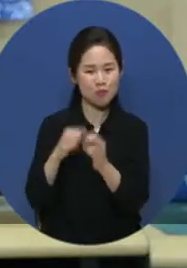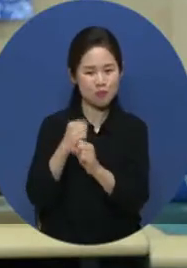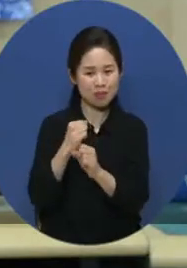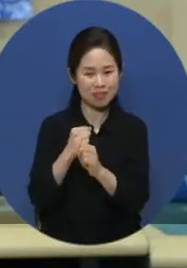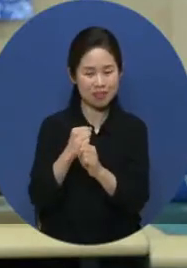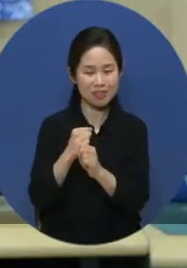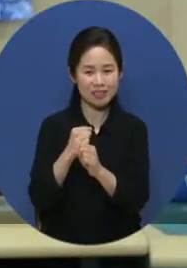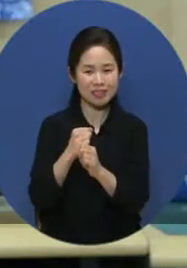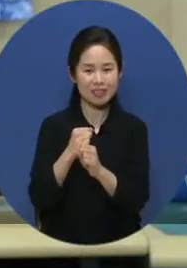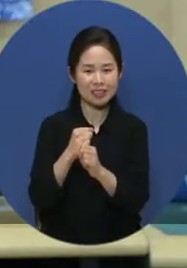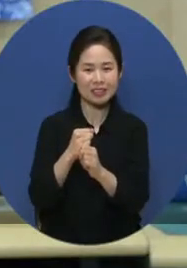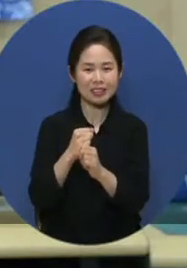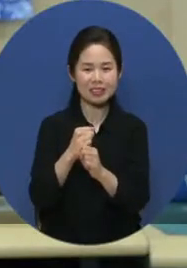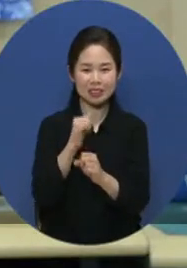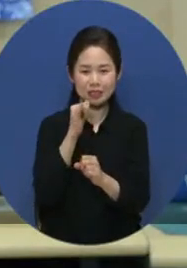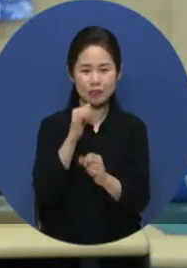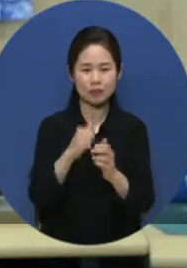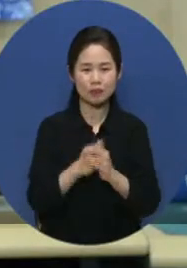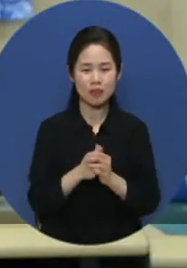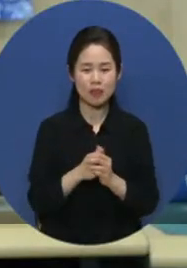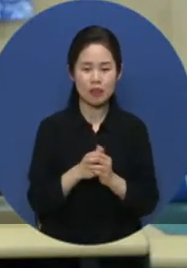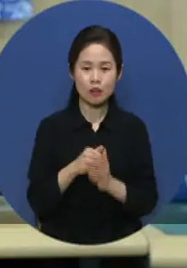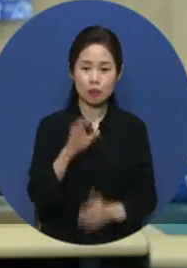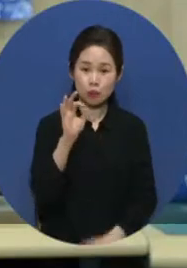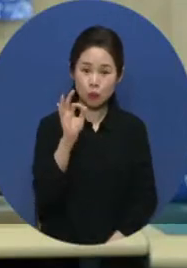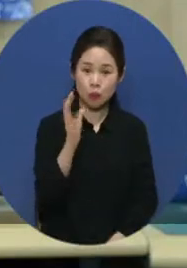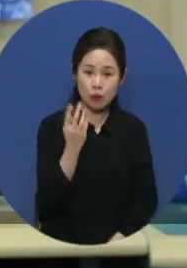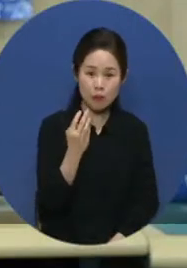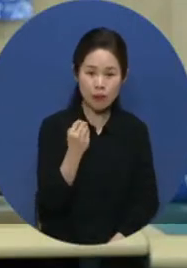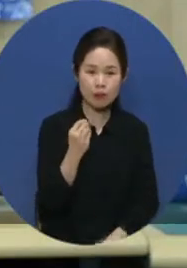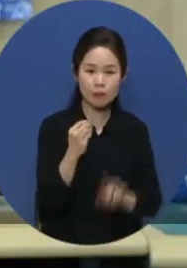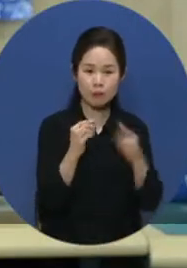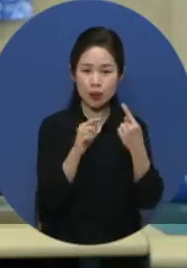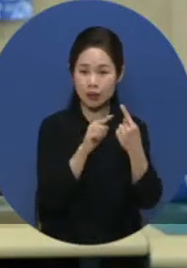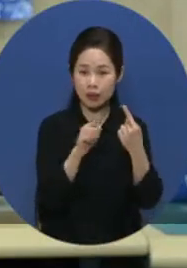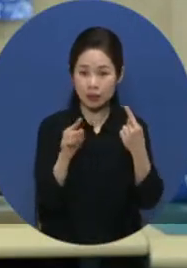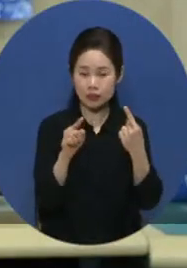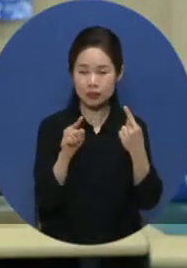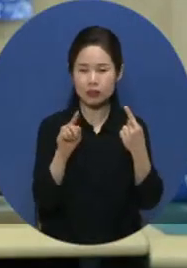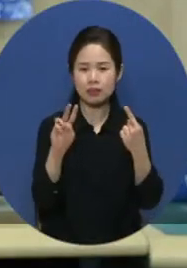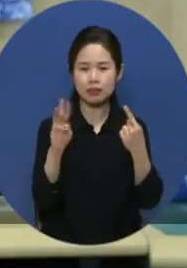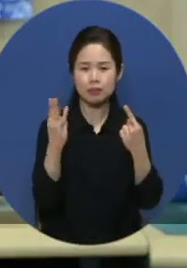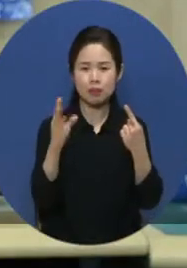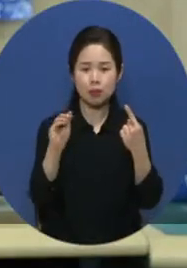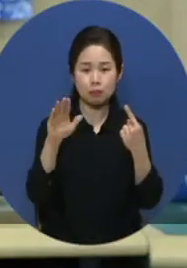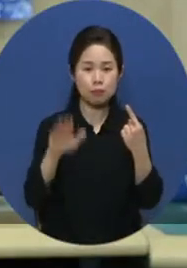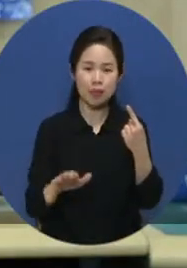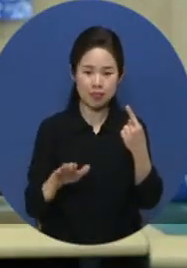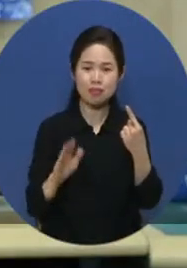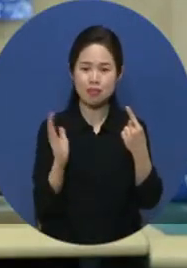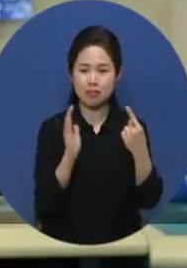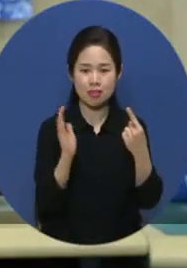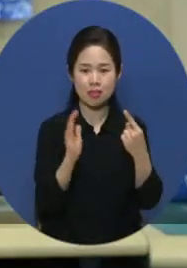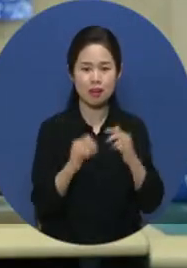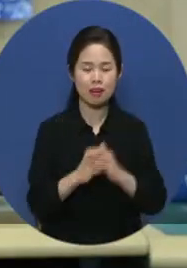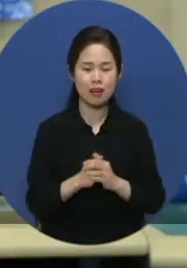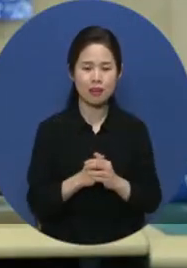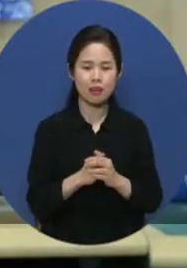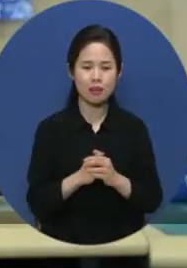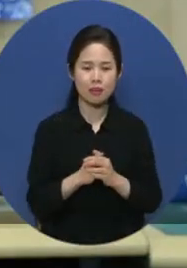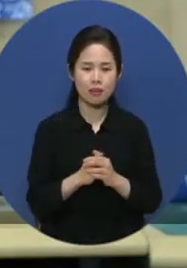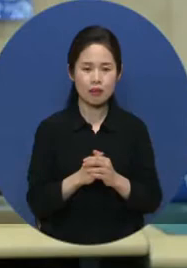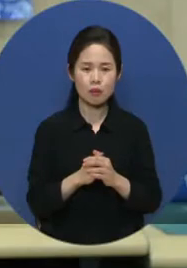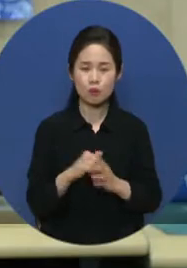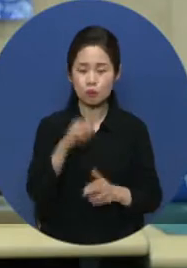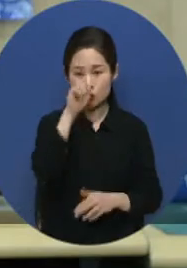그리고 가격대는 말씀드린 것처럼 100만 원대에서 비싸도 300만 원 미만으로 현재까지 제품을 출시했고, 그리고 더 좋은